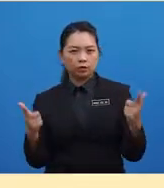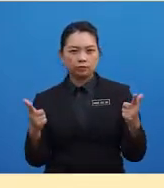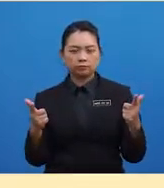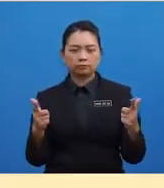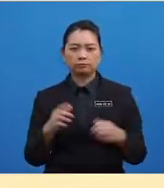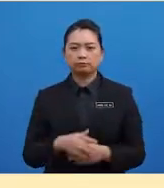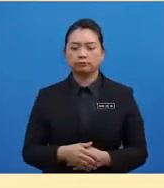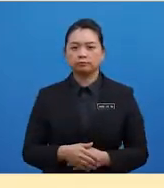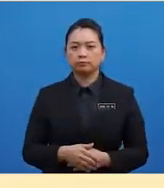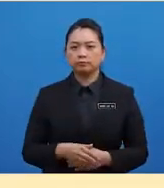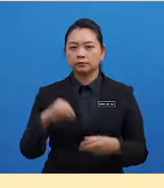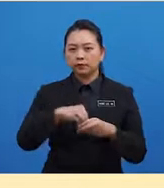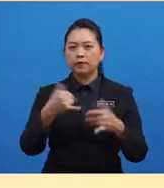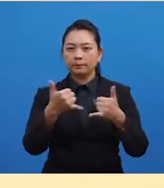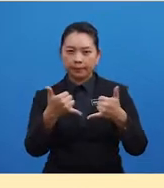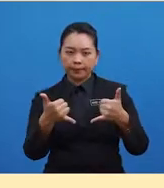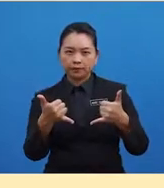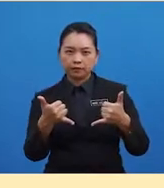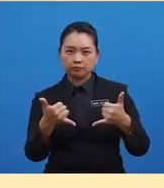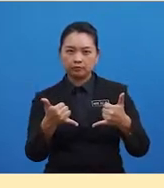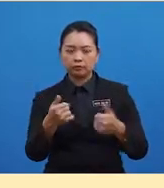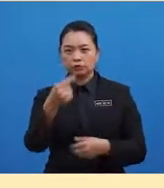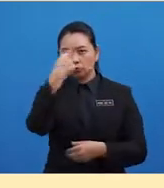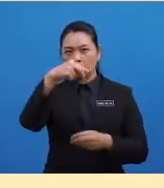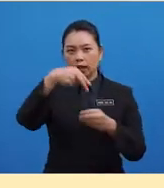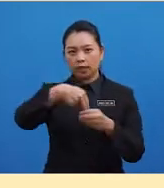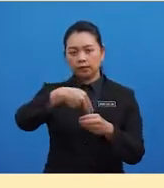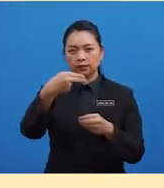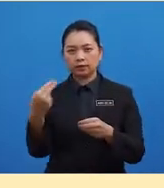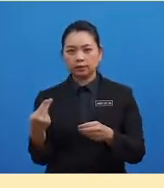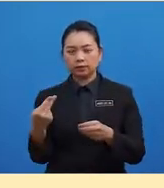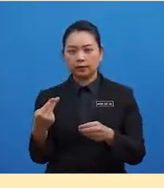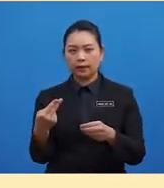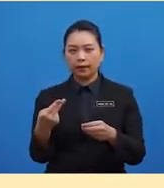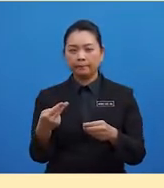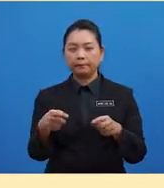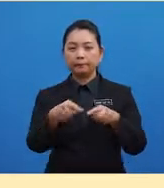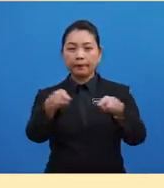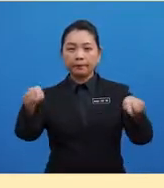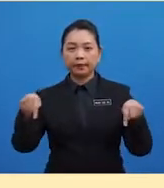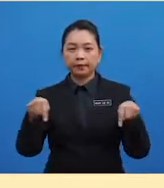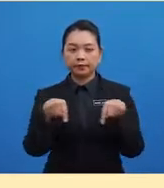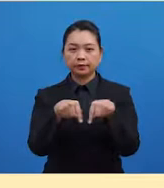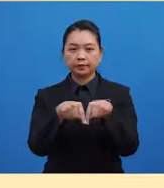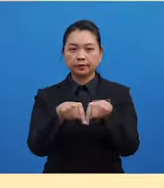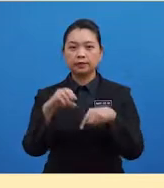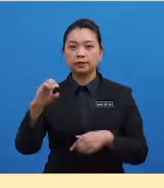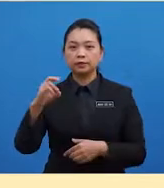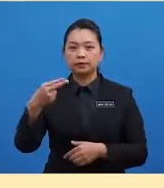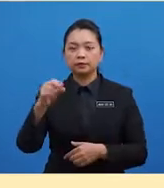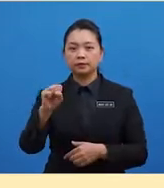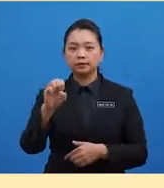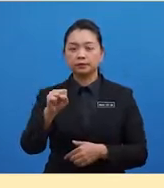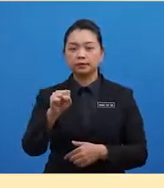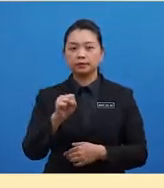contohnya, dalam bidang permainan, ia digunakan untuk menghasilkan papan permainan chess atau dam